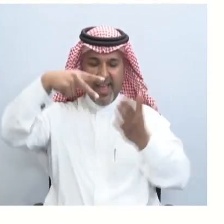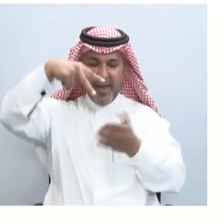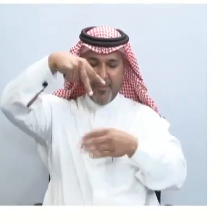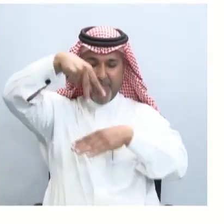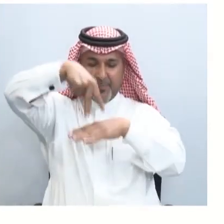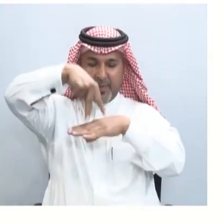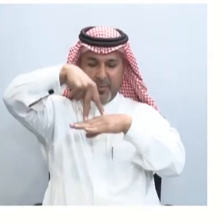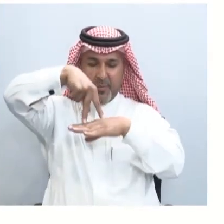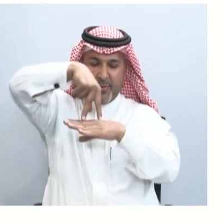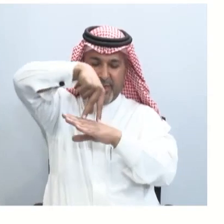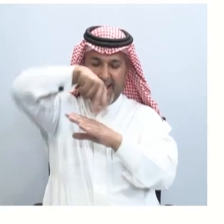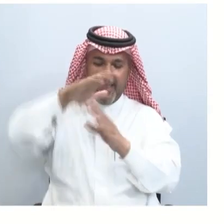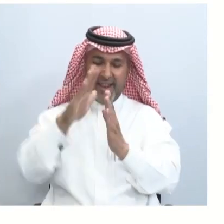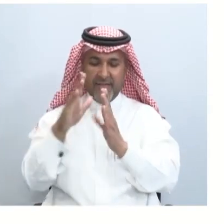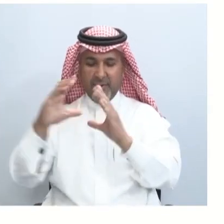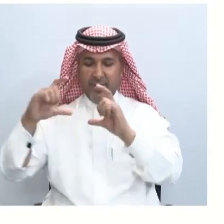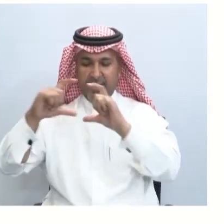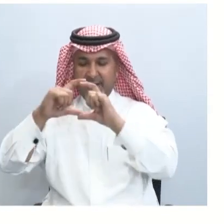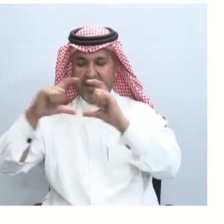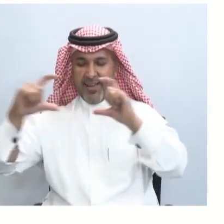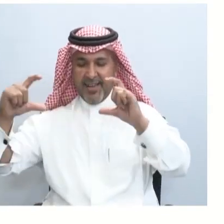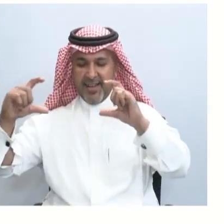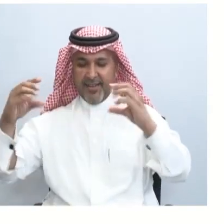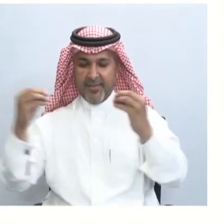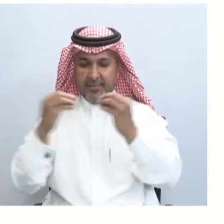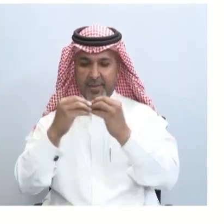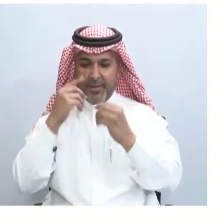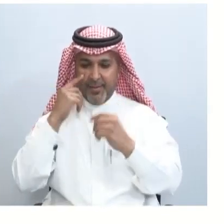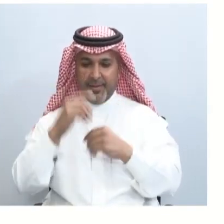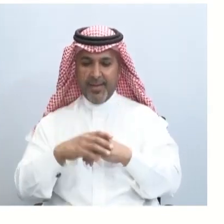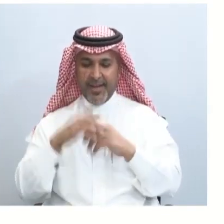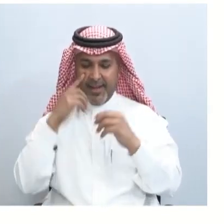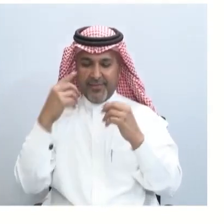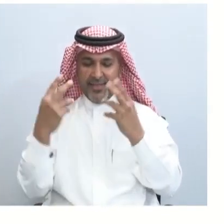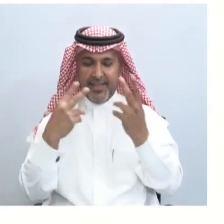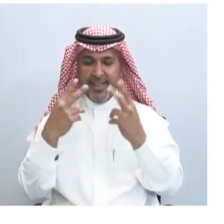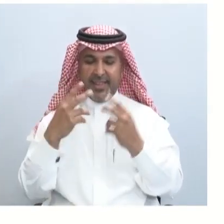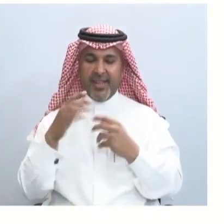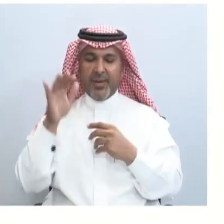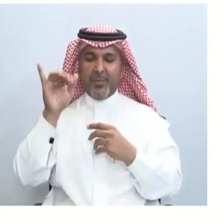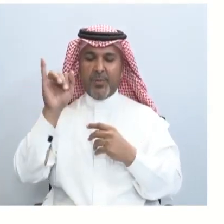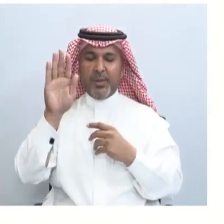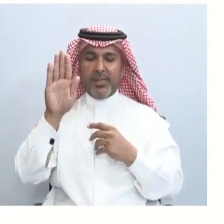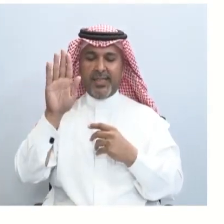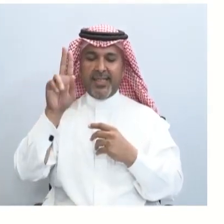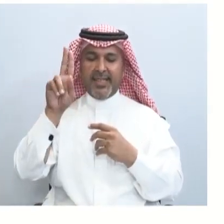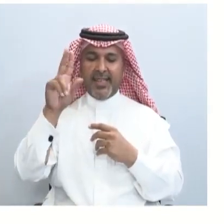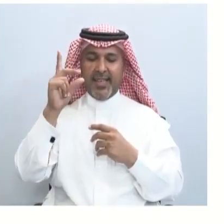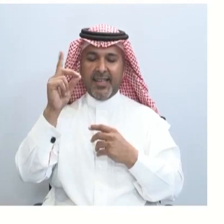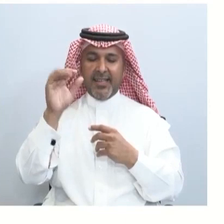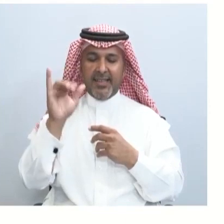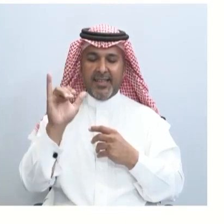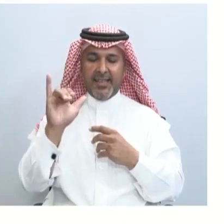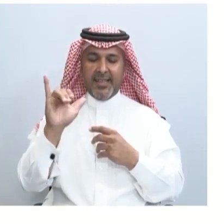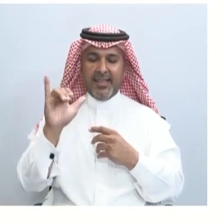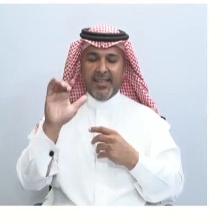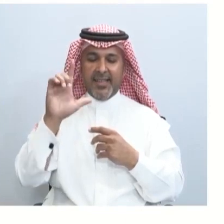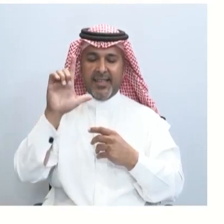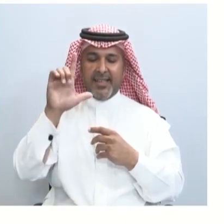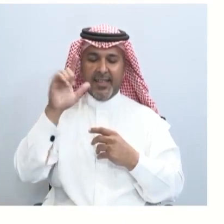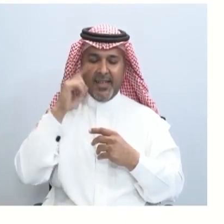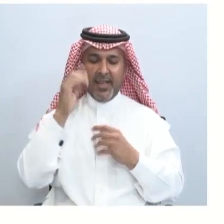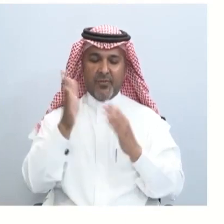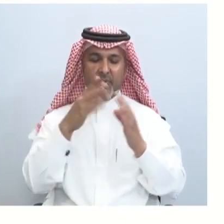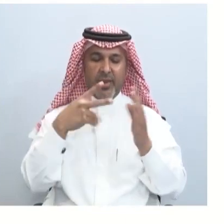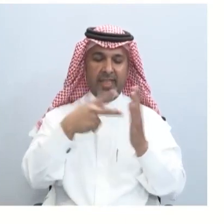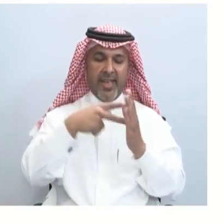الشكل يتالف من مستطيل ومثلث الشكل الاخر هنا يتالف